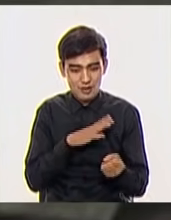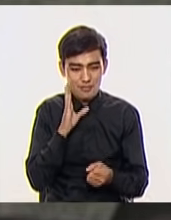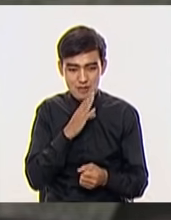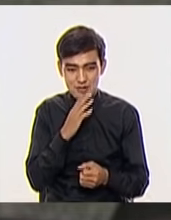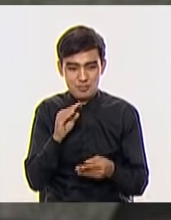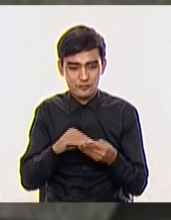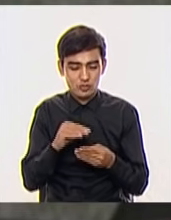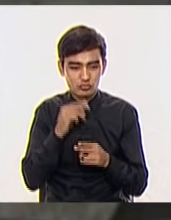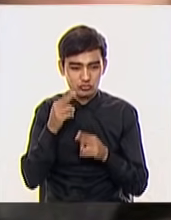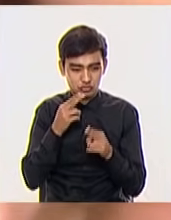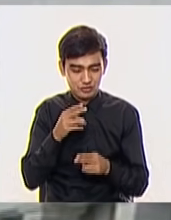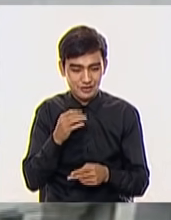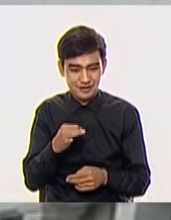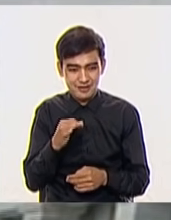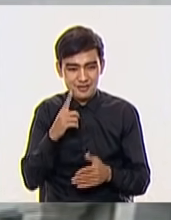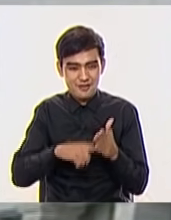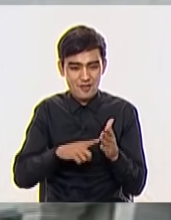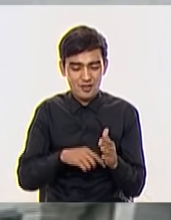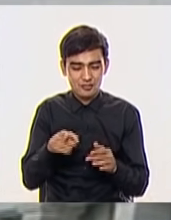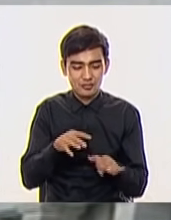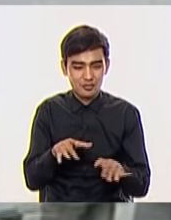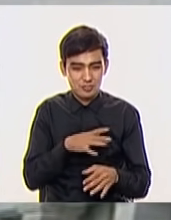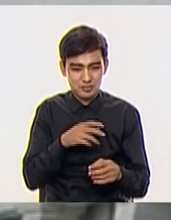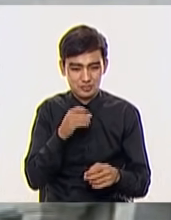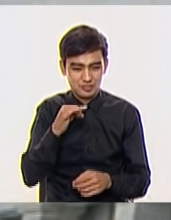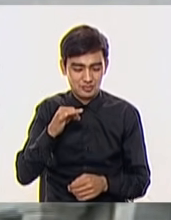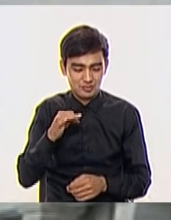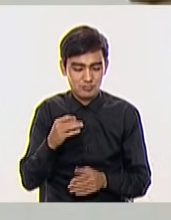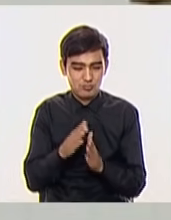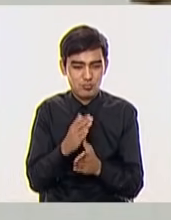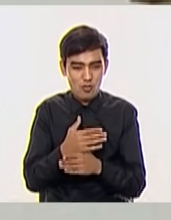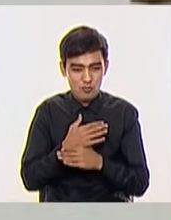подать апелляцию, но не верит в объективное расследование, поэтому надеется на